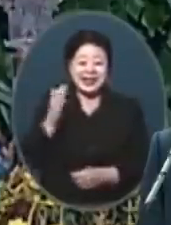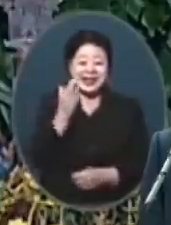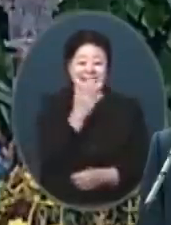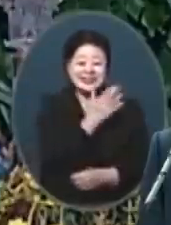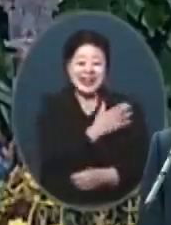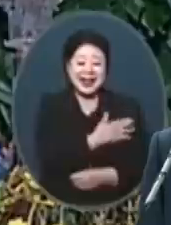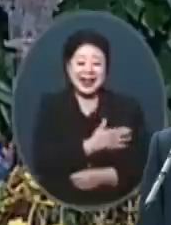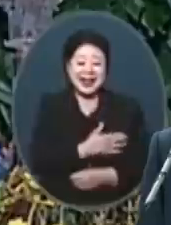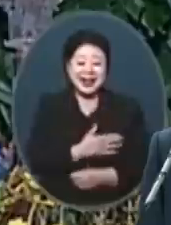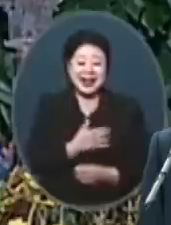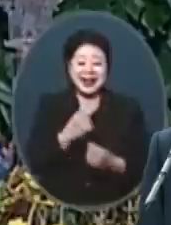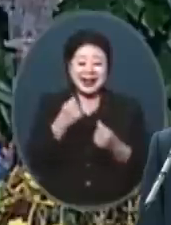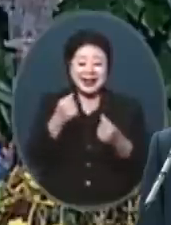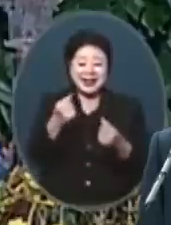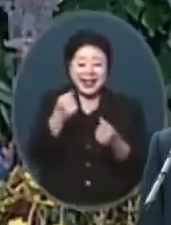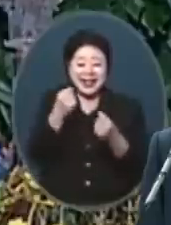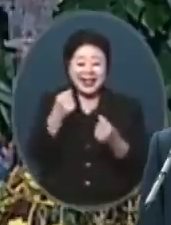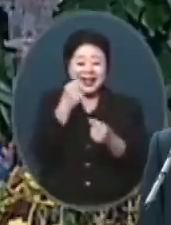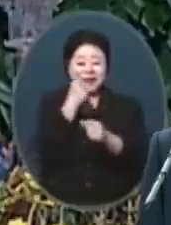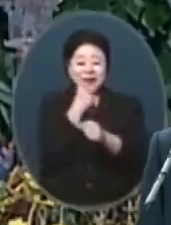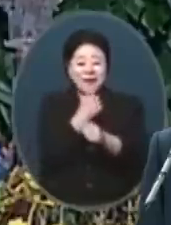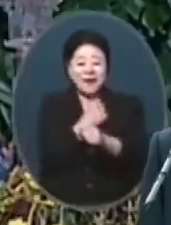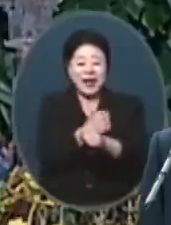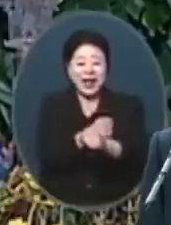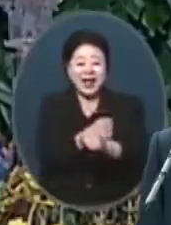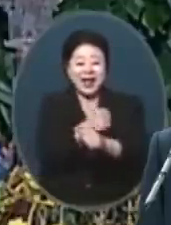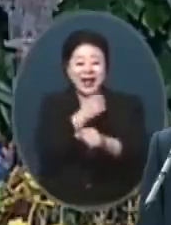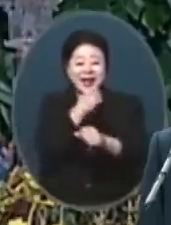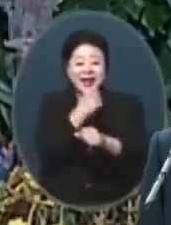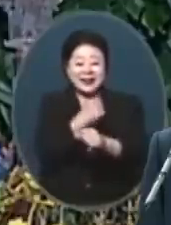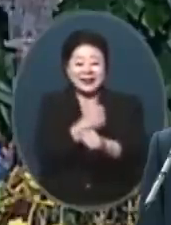범사에 잘 되고